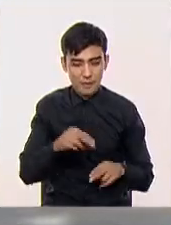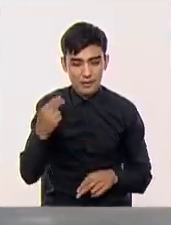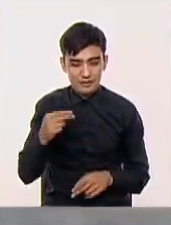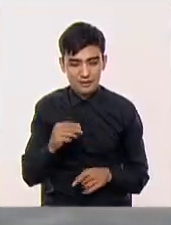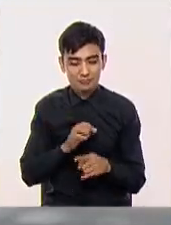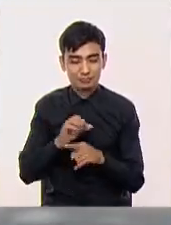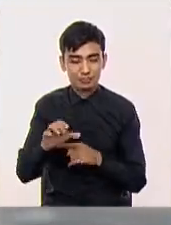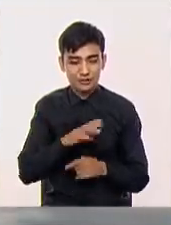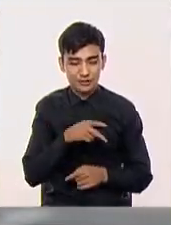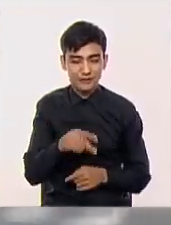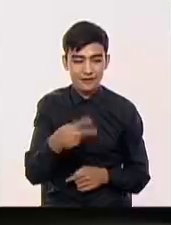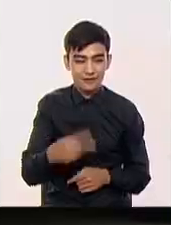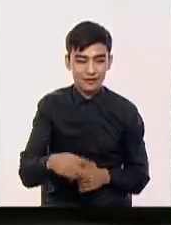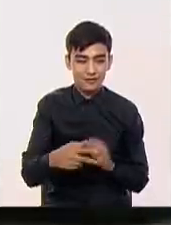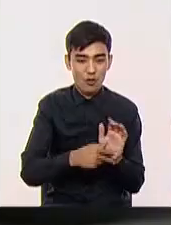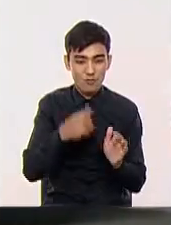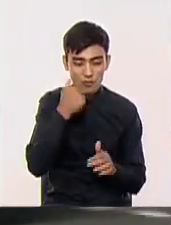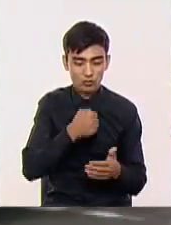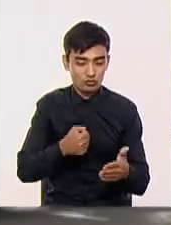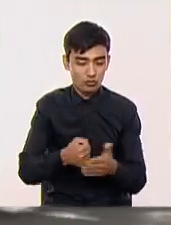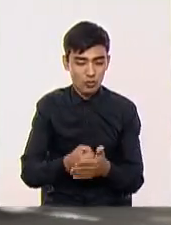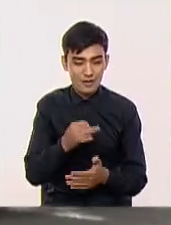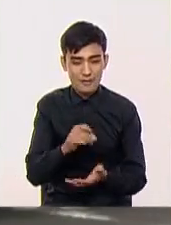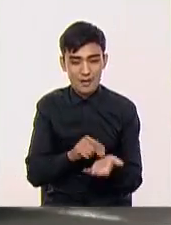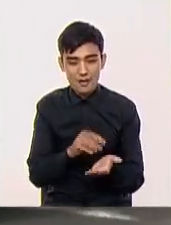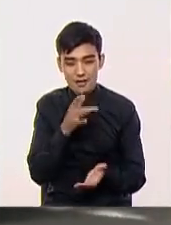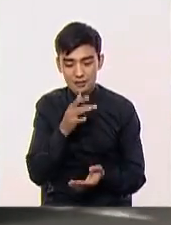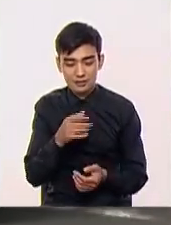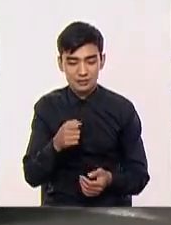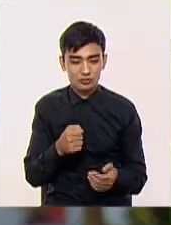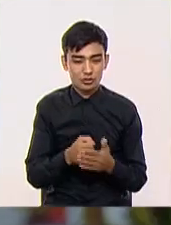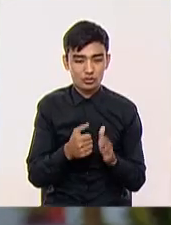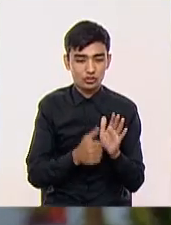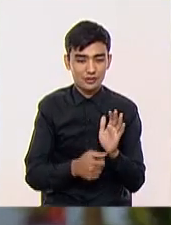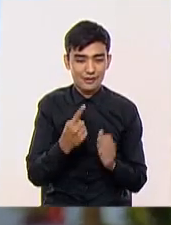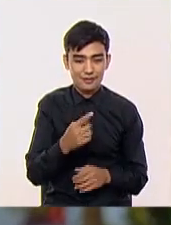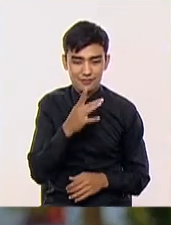жолдауына сәйкес 2028 жылға дейін зейнет жасы 61 жас деңгейінде қалады.